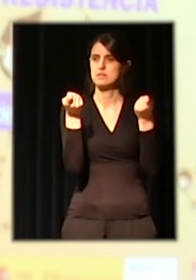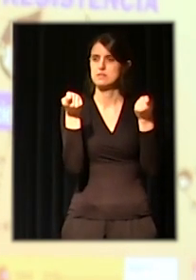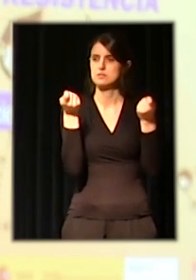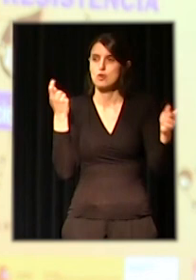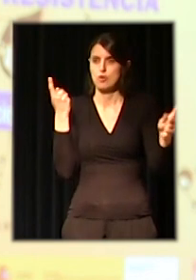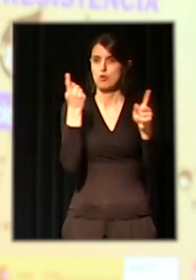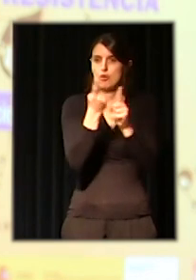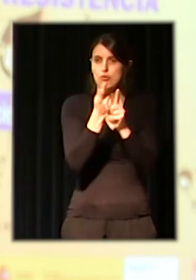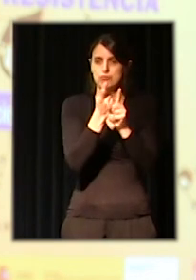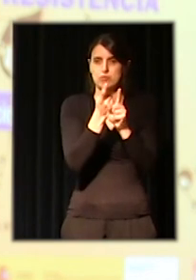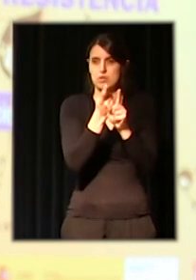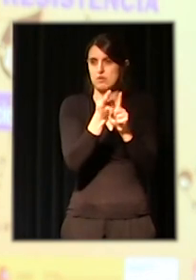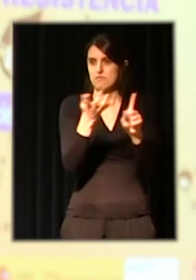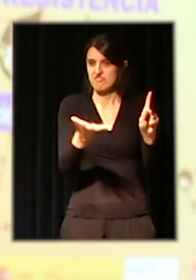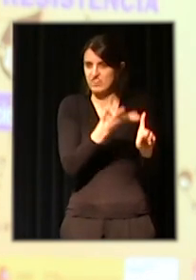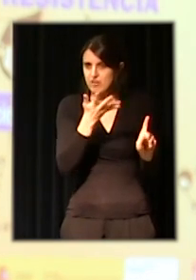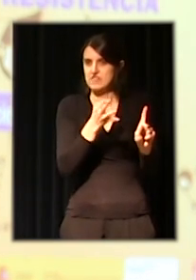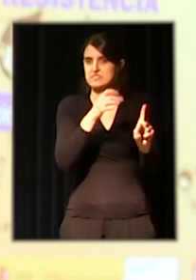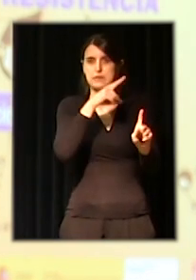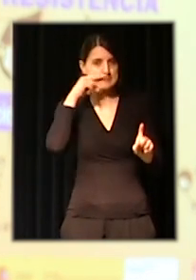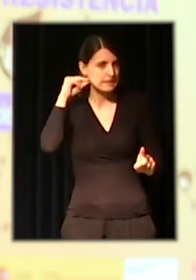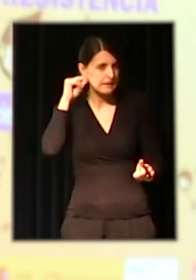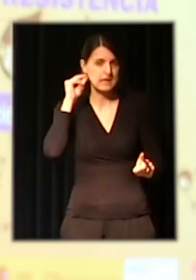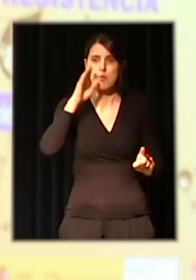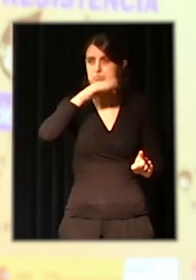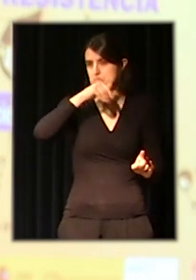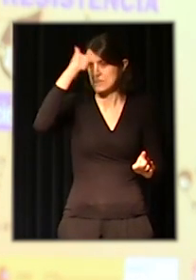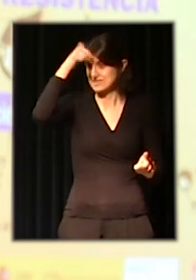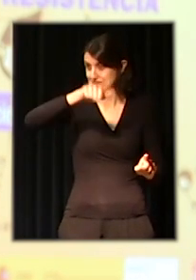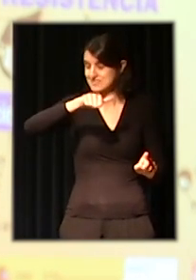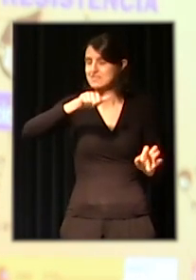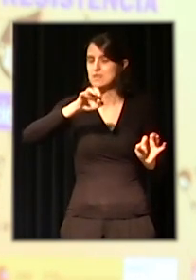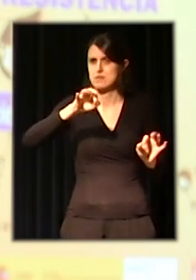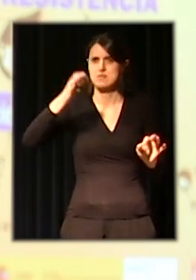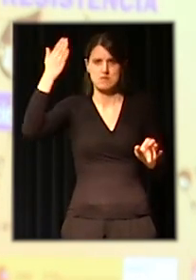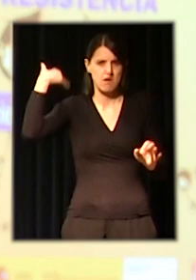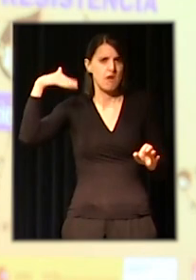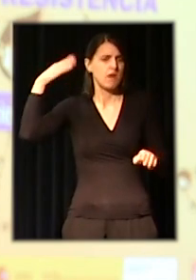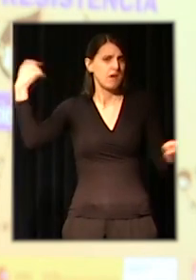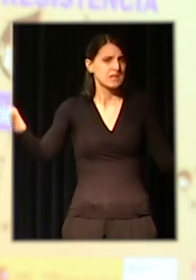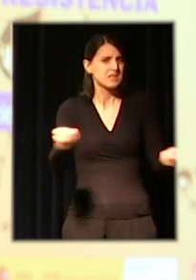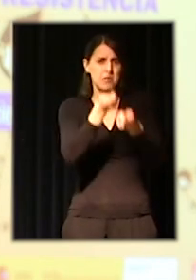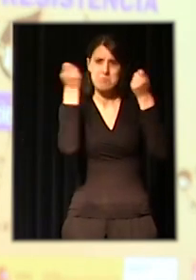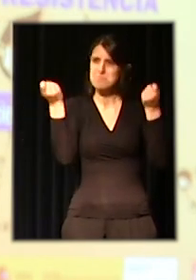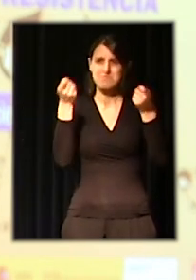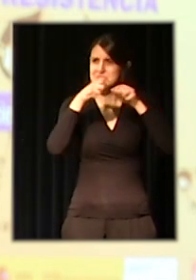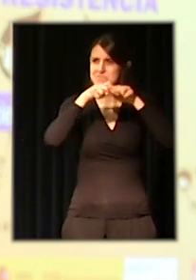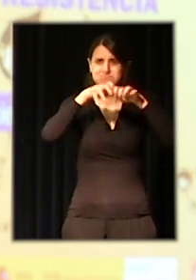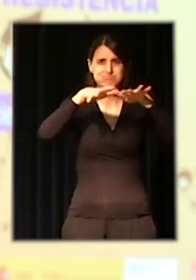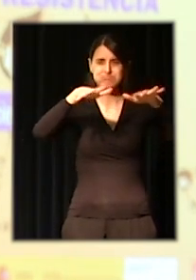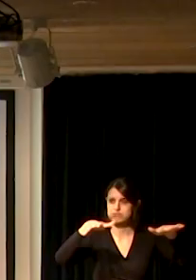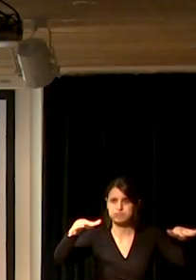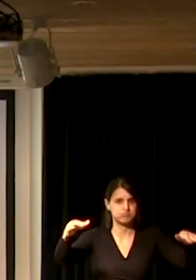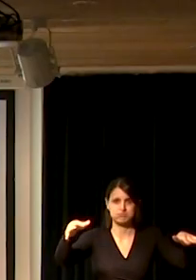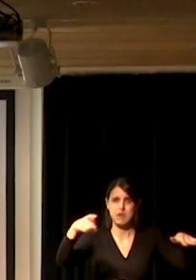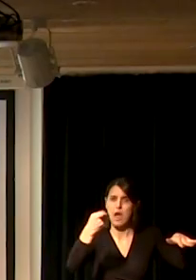contra la violència masclista, contra la violència de gènere, que ja fa molt de temps que existeixen, no estan arribant a